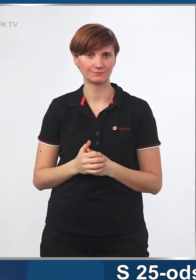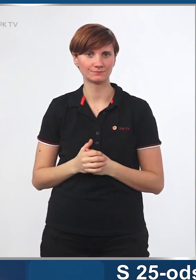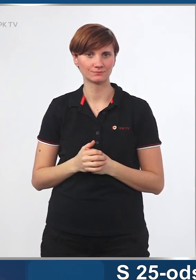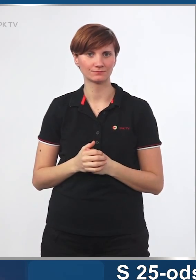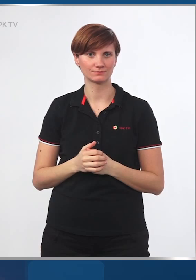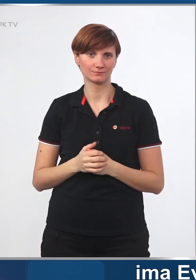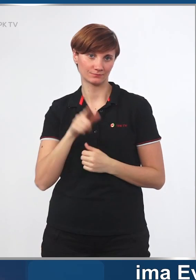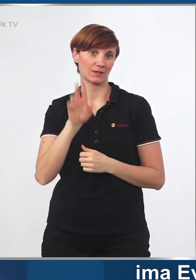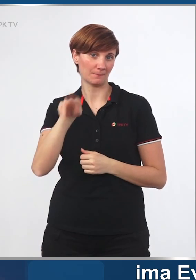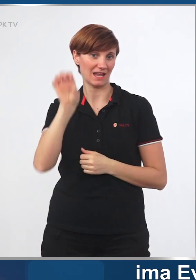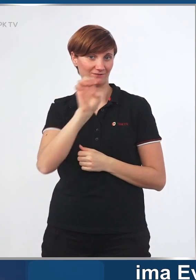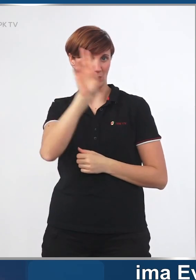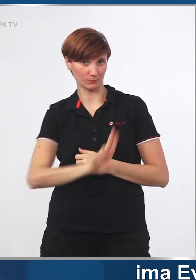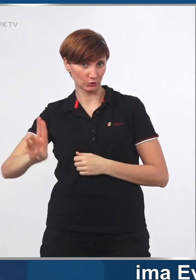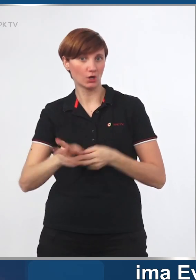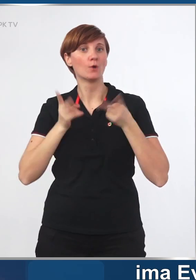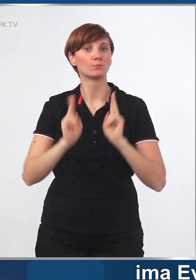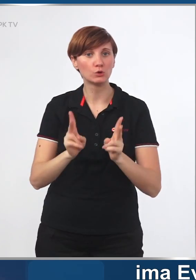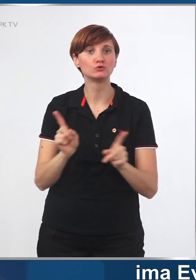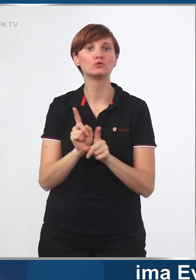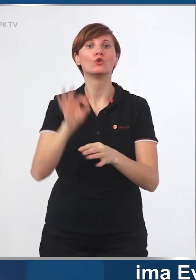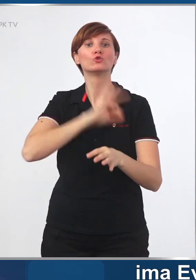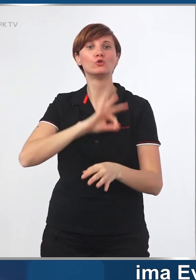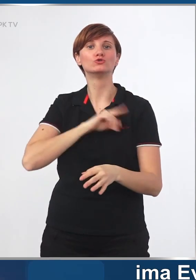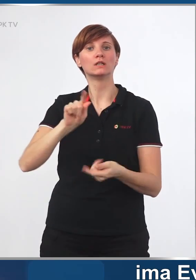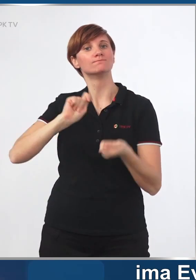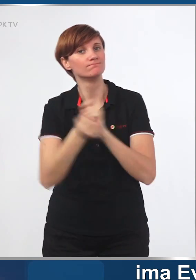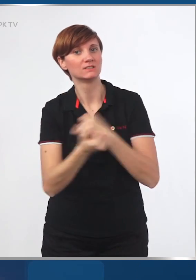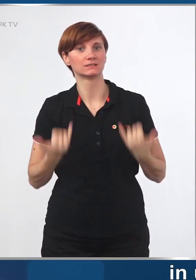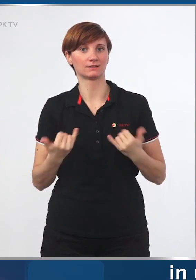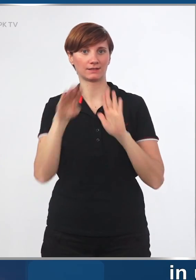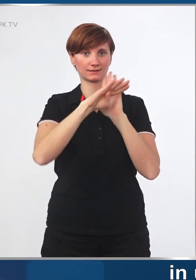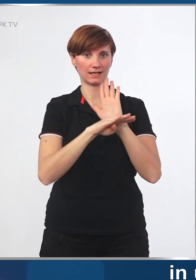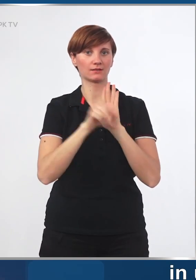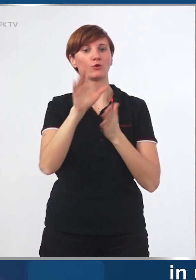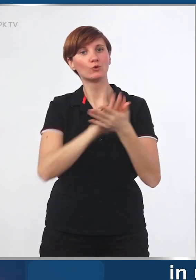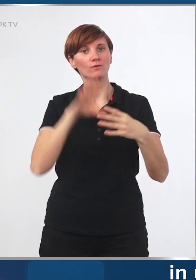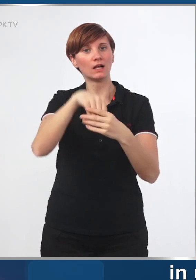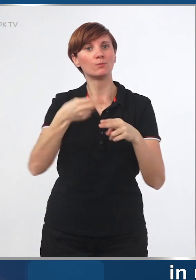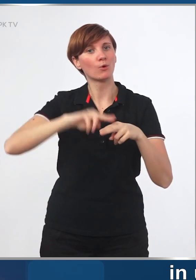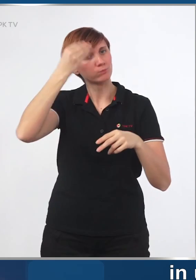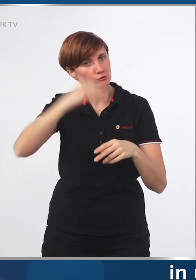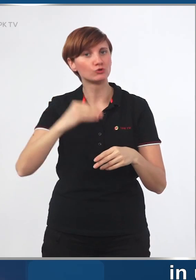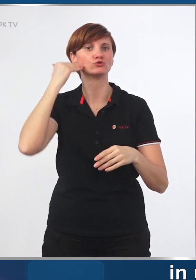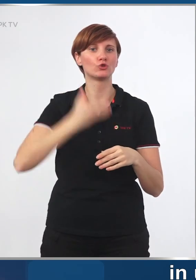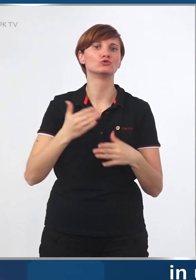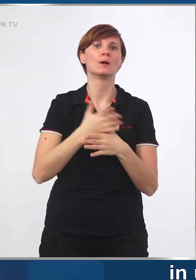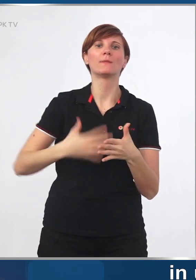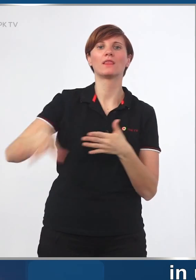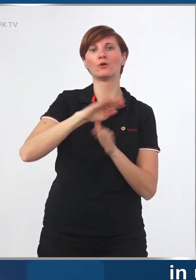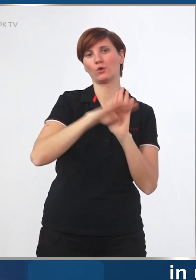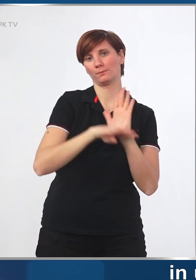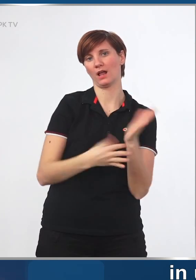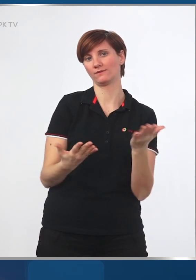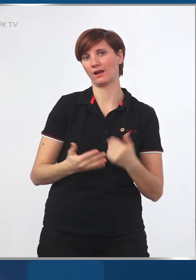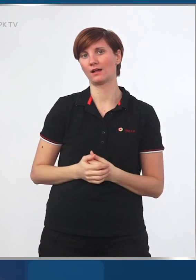160 milliards, l'Union européenne peut et doit changer la donne en instaurant des règles internationales plus